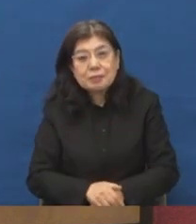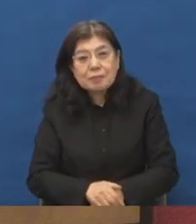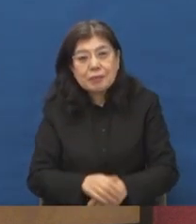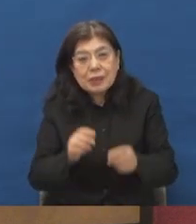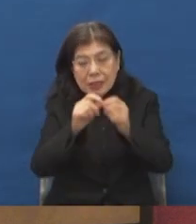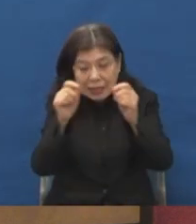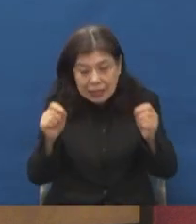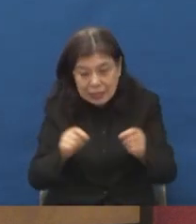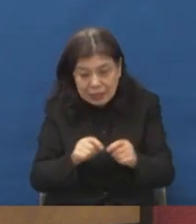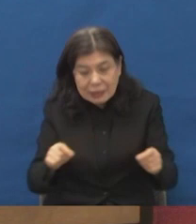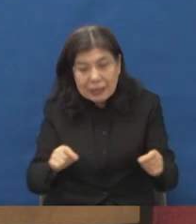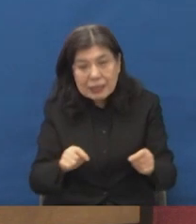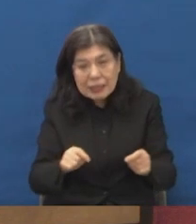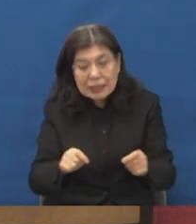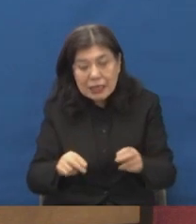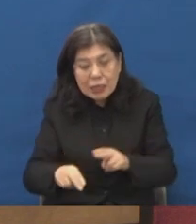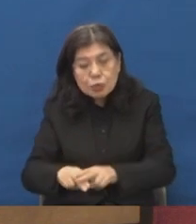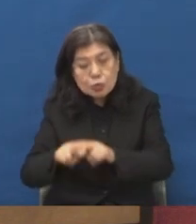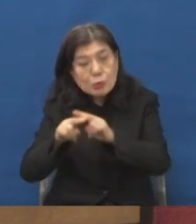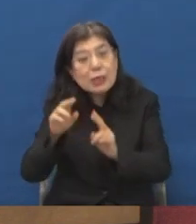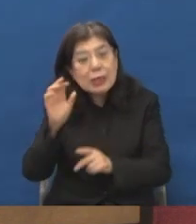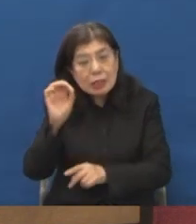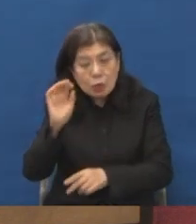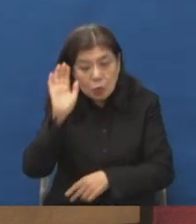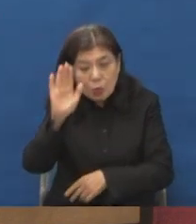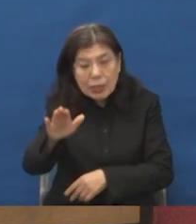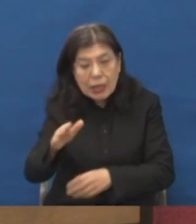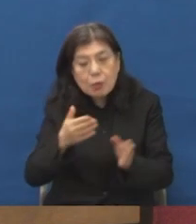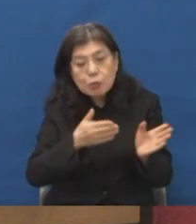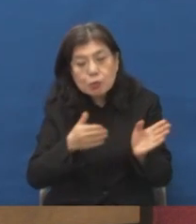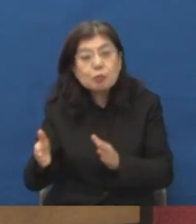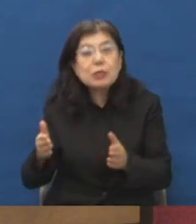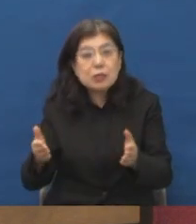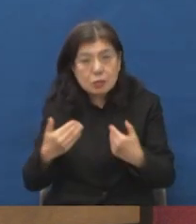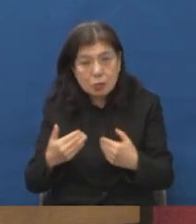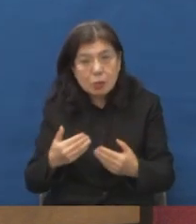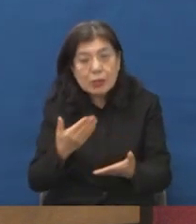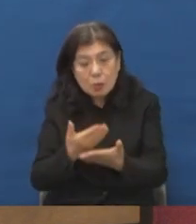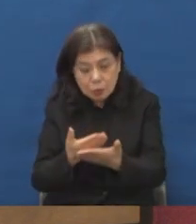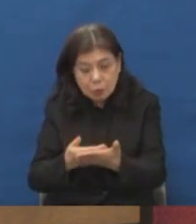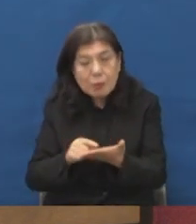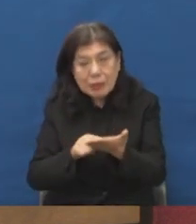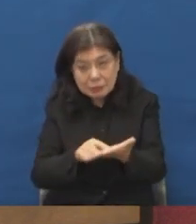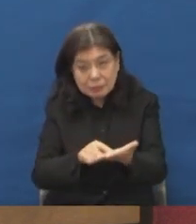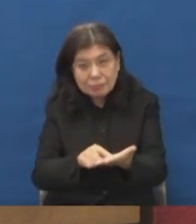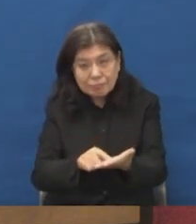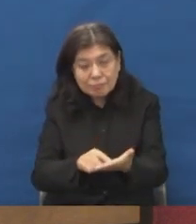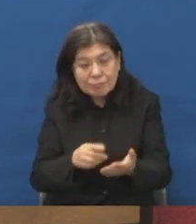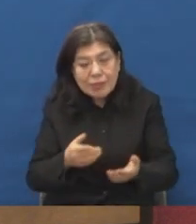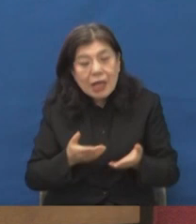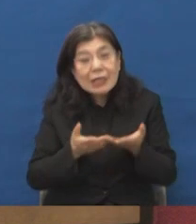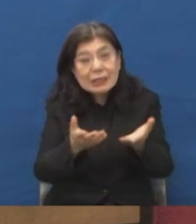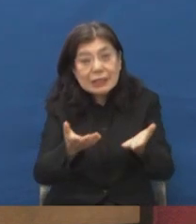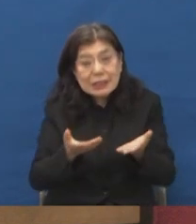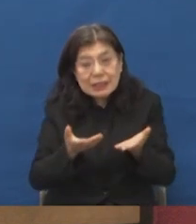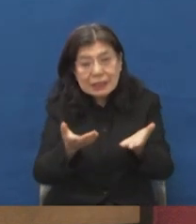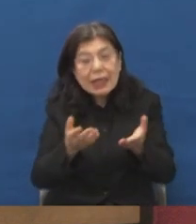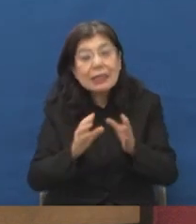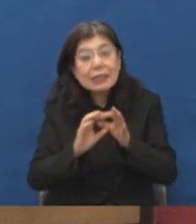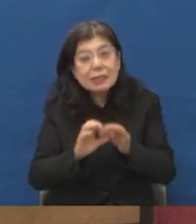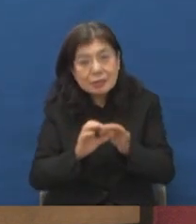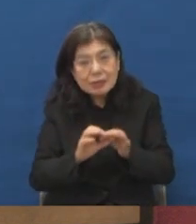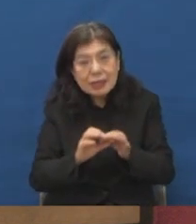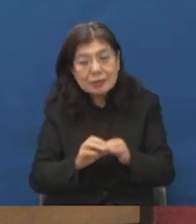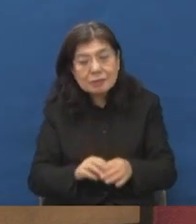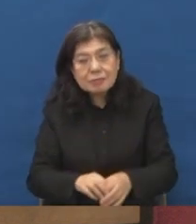建設改良積立金を今後も準備することを求めます。震災対策では、耐震性における初